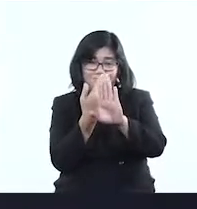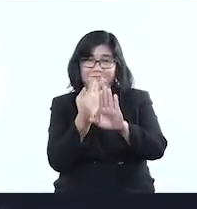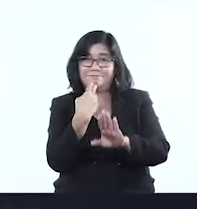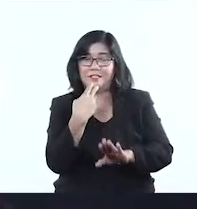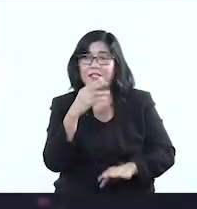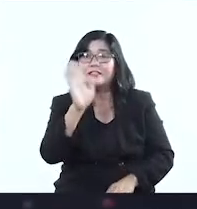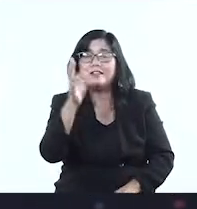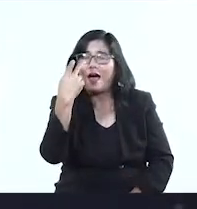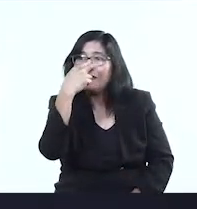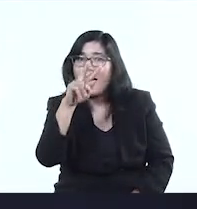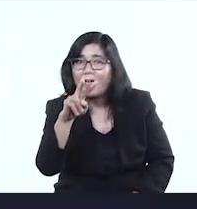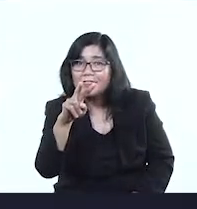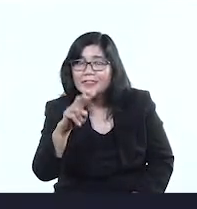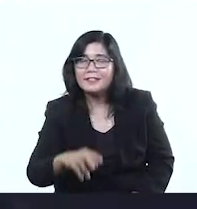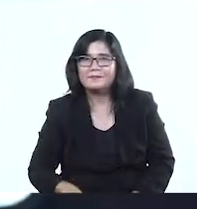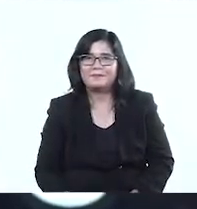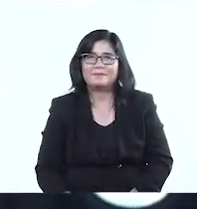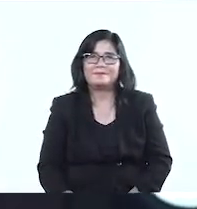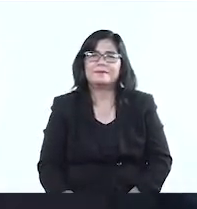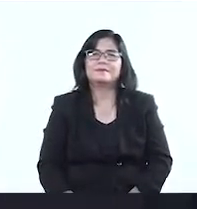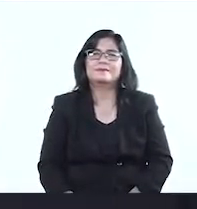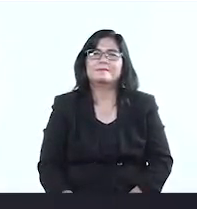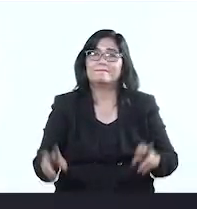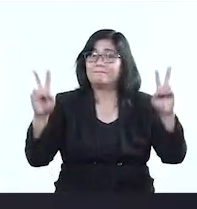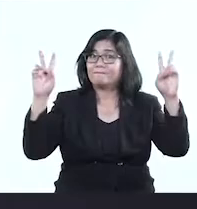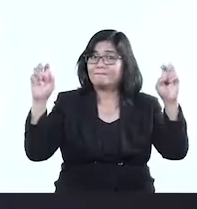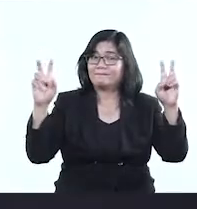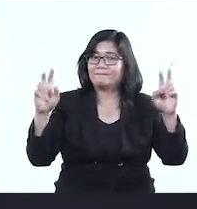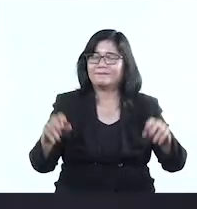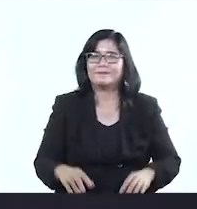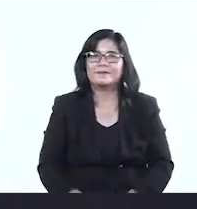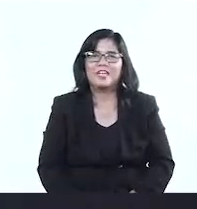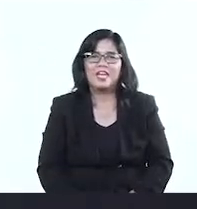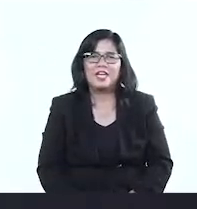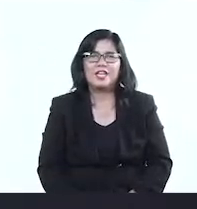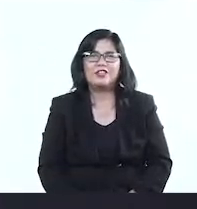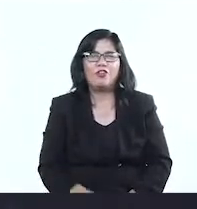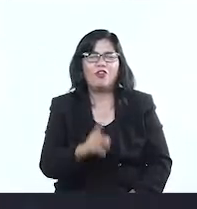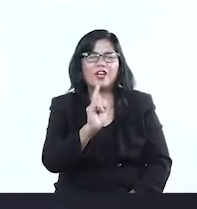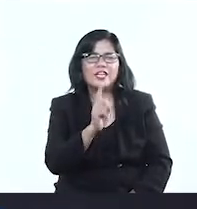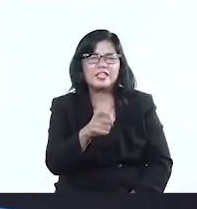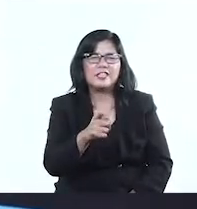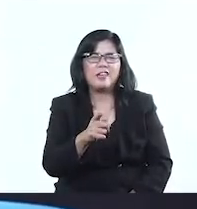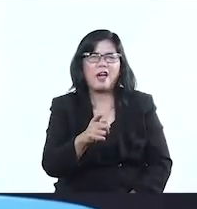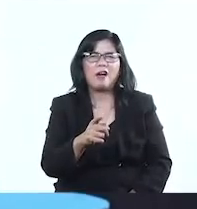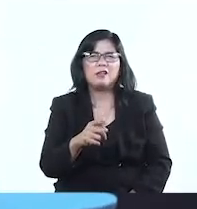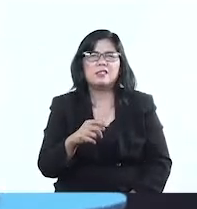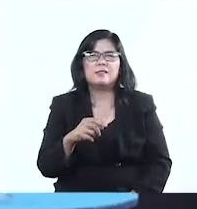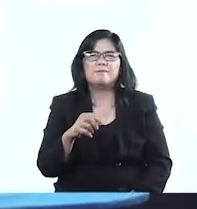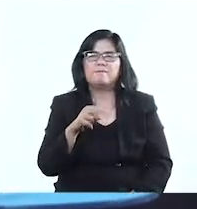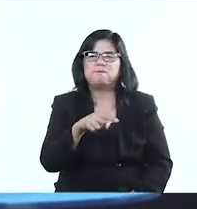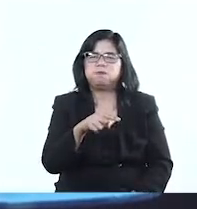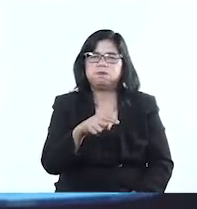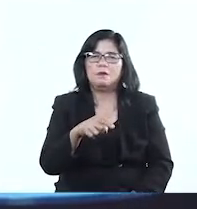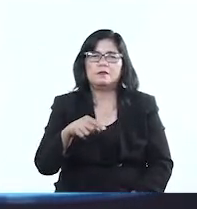hahaha Coba Jojon ini sebetulnya kritikan yang tajam sindiran yang sarkas bener